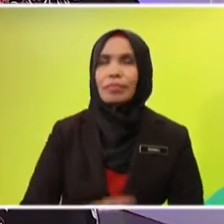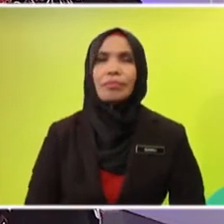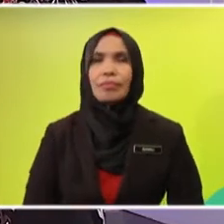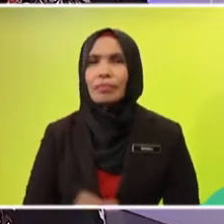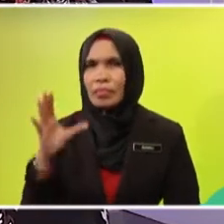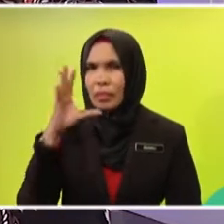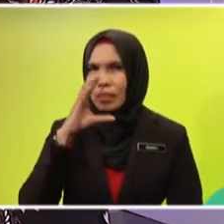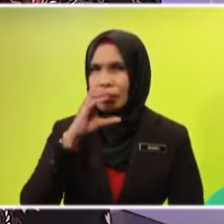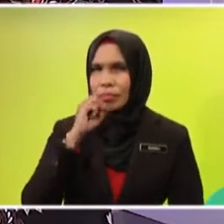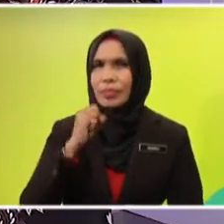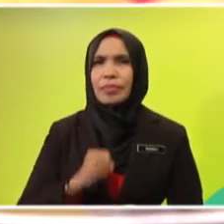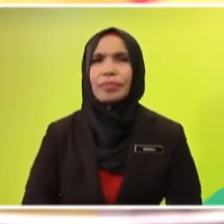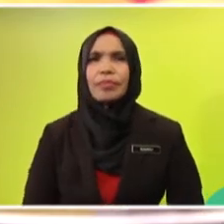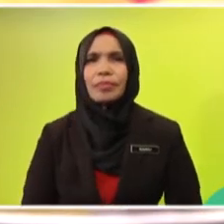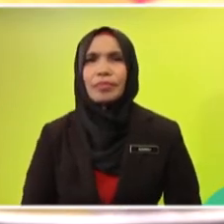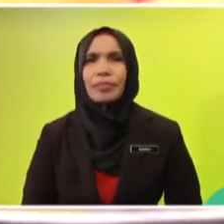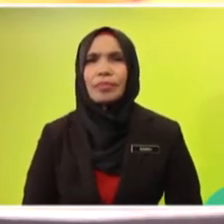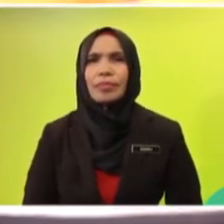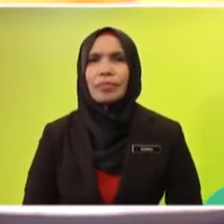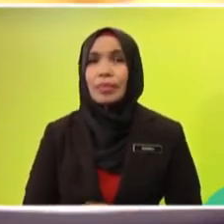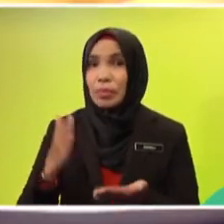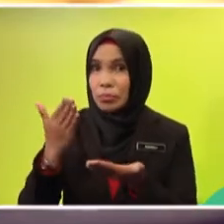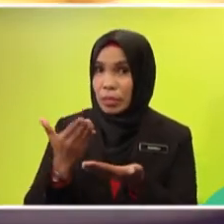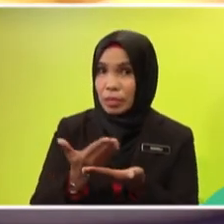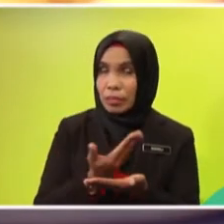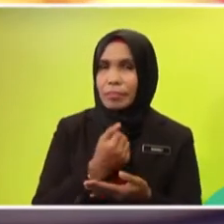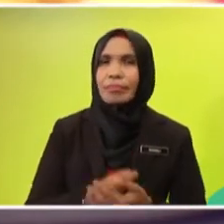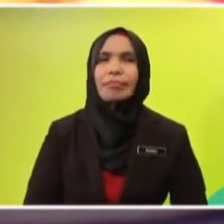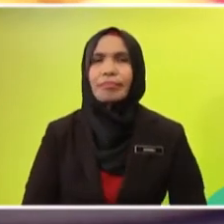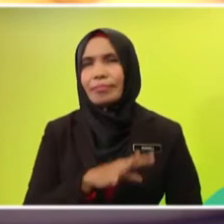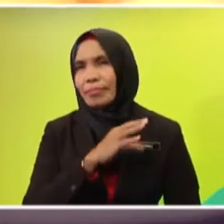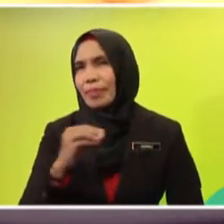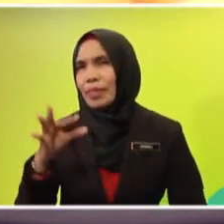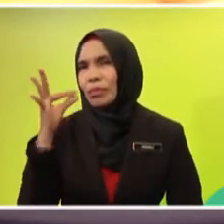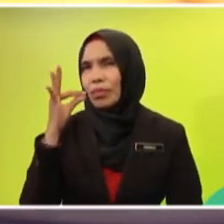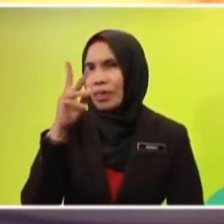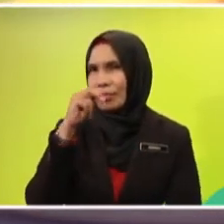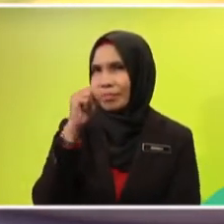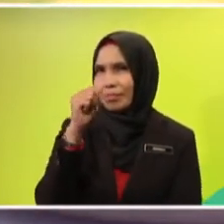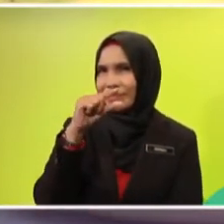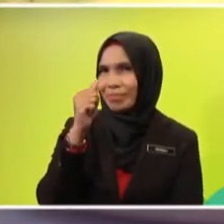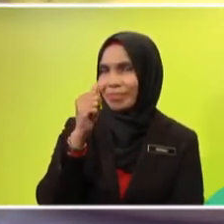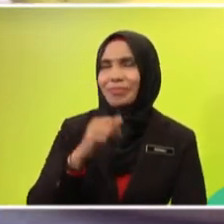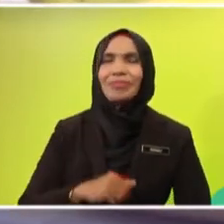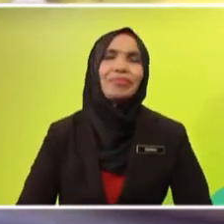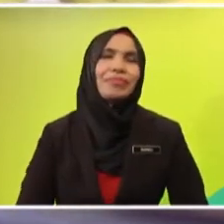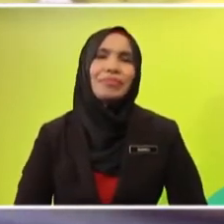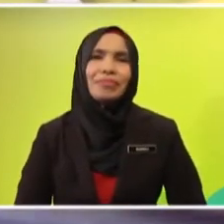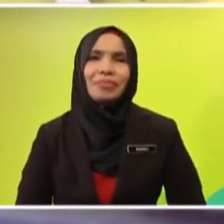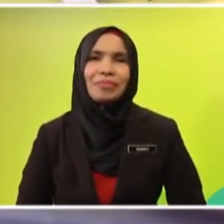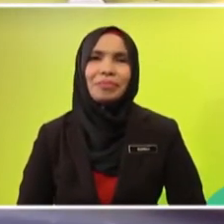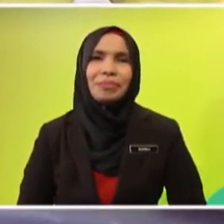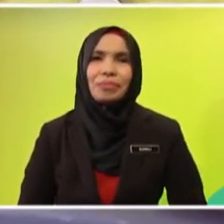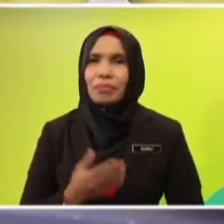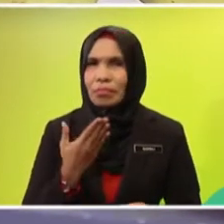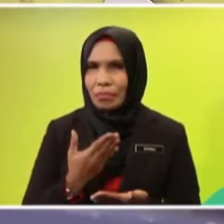Limau bye buah mangga dan buah naga hahaha oke by